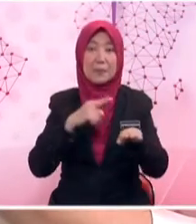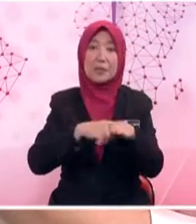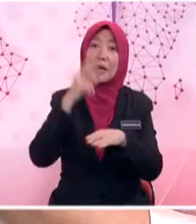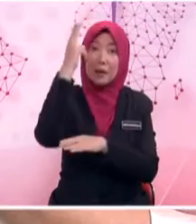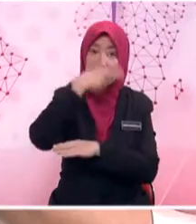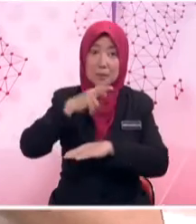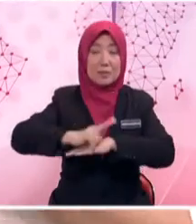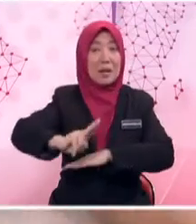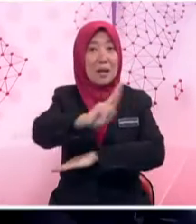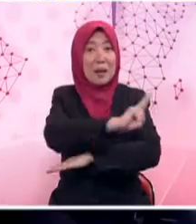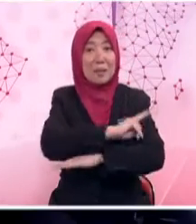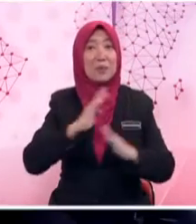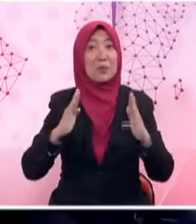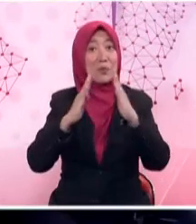rumahnya.